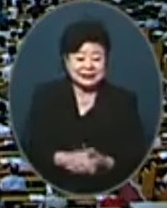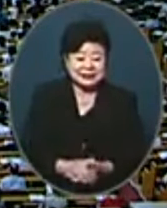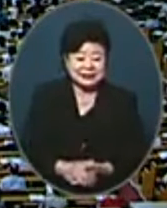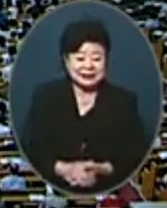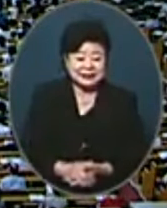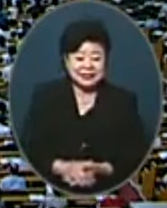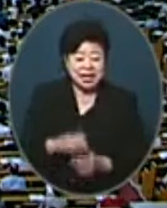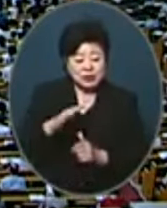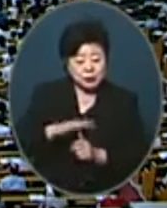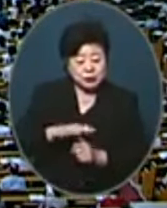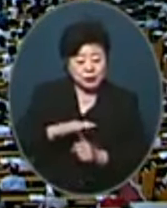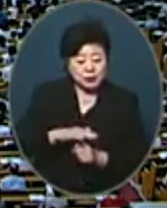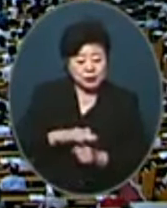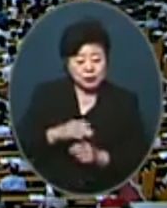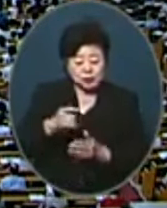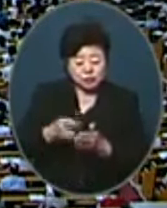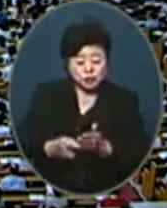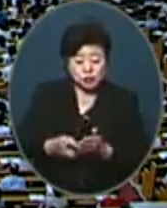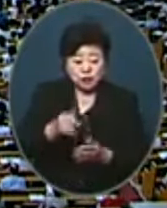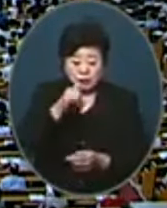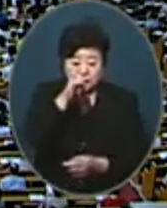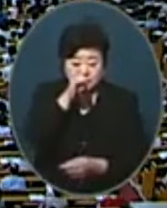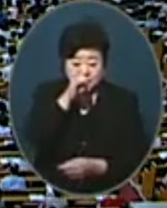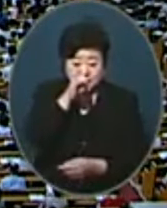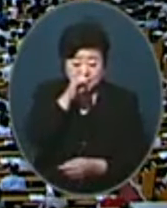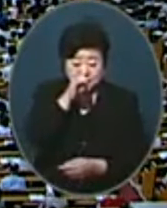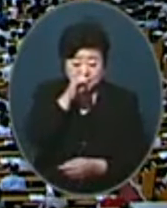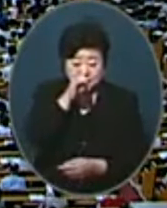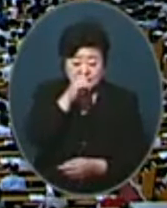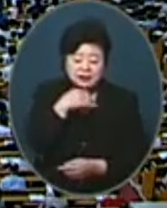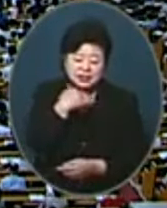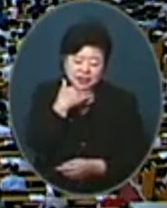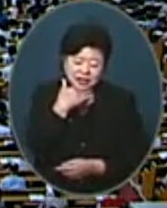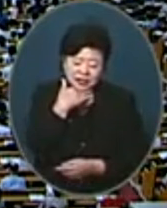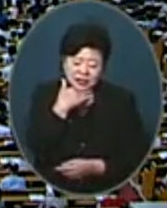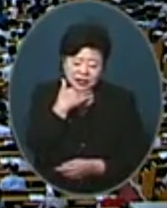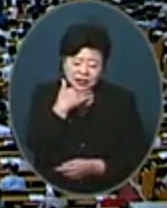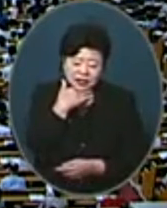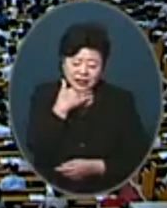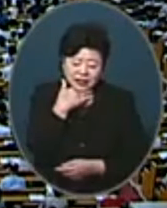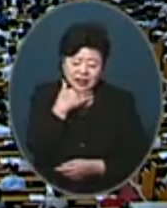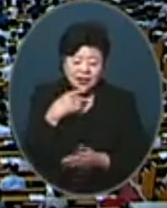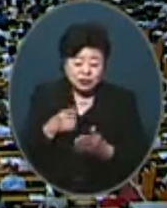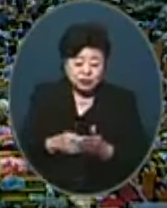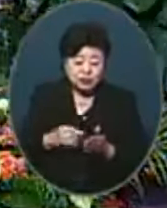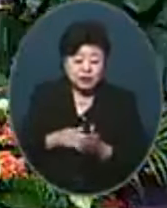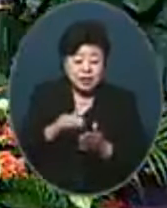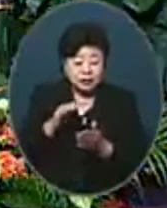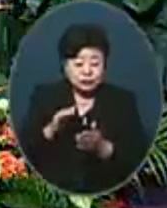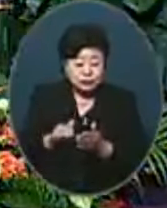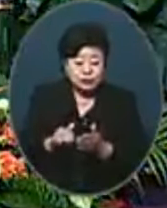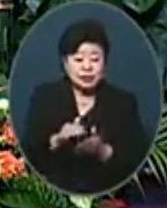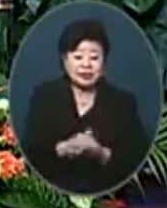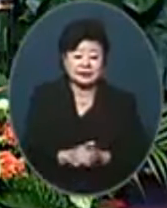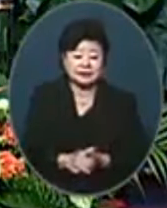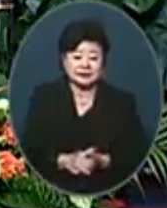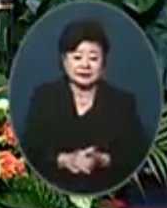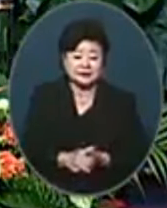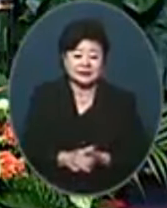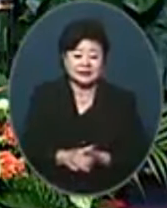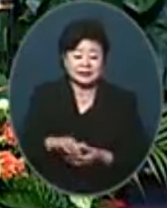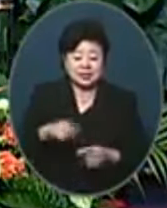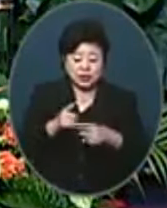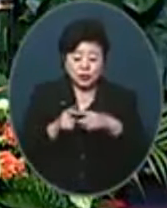한 소년을 수술하고 있었습니다. 기다렸다가 수술하고 나오는 자기